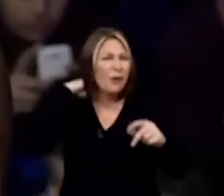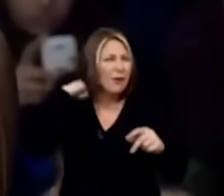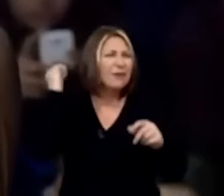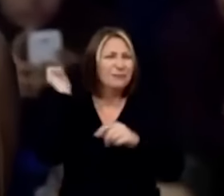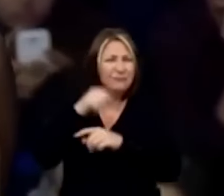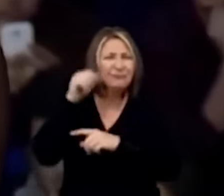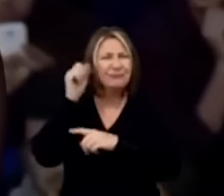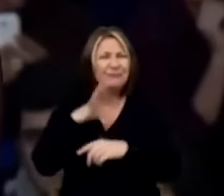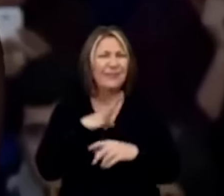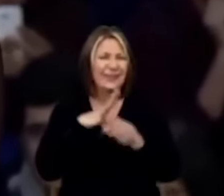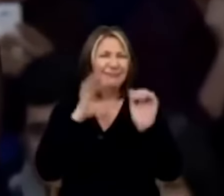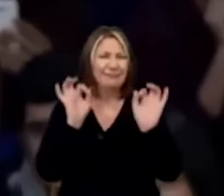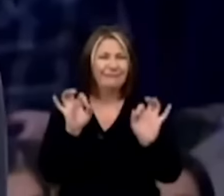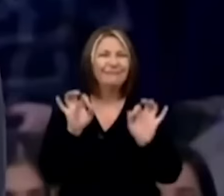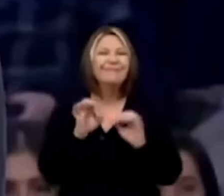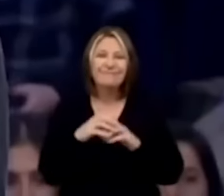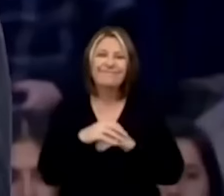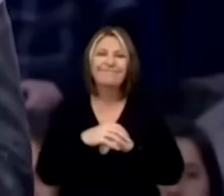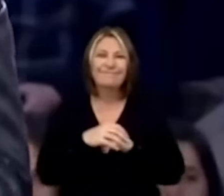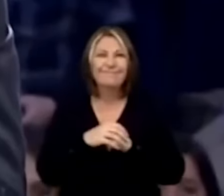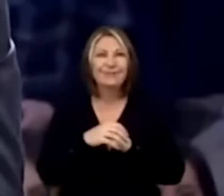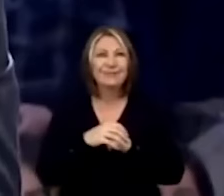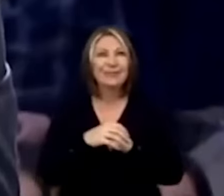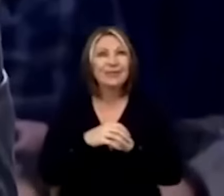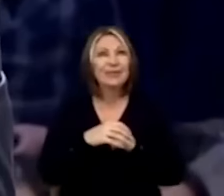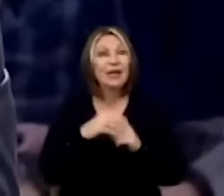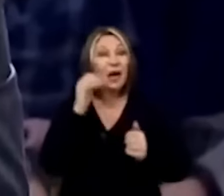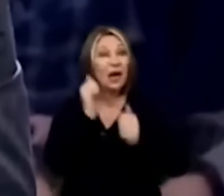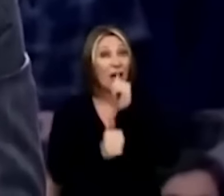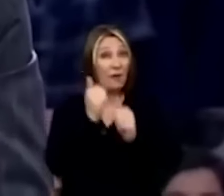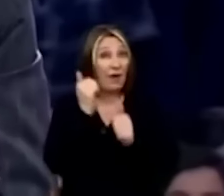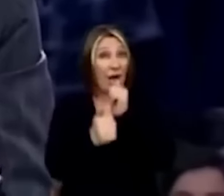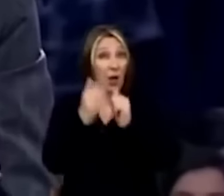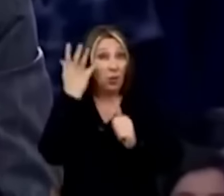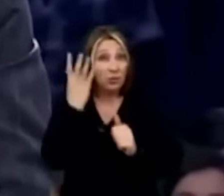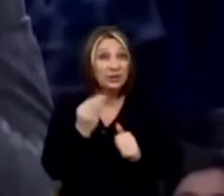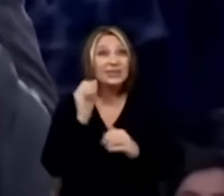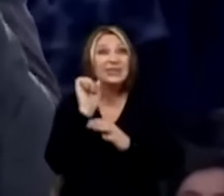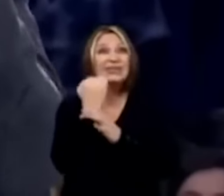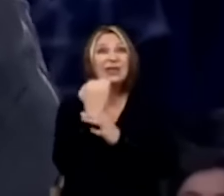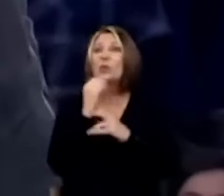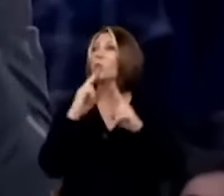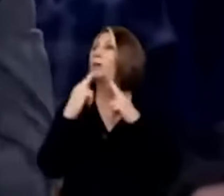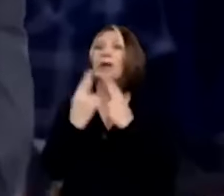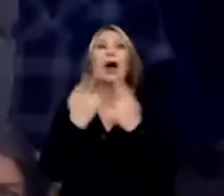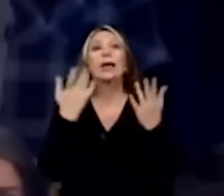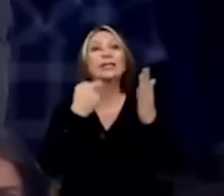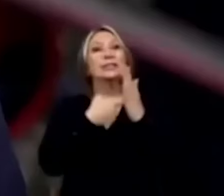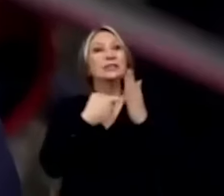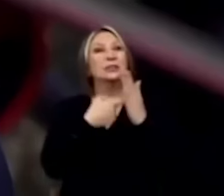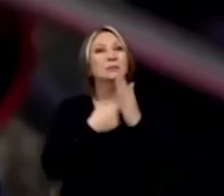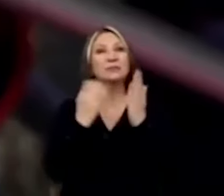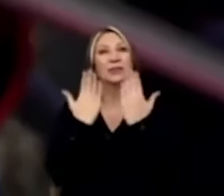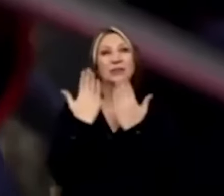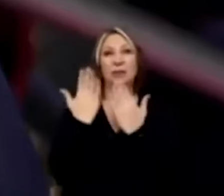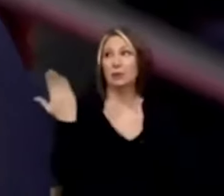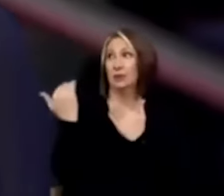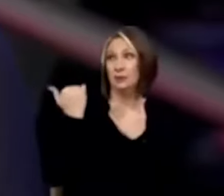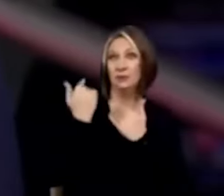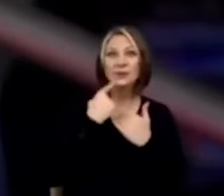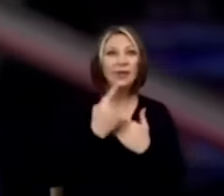ağrıdı. Evet. Evet. Peki. Kavgaya girecek olsanız sanat dünyasından hangi isimleri desteğe